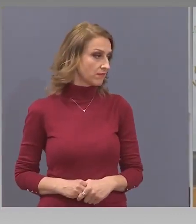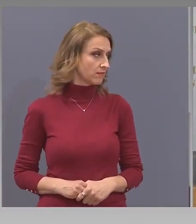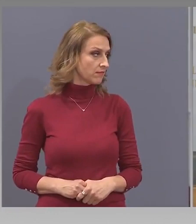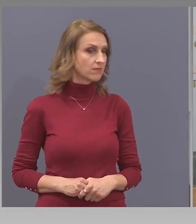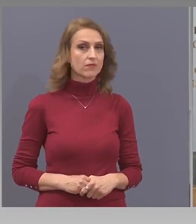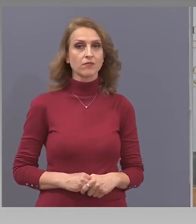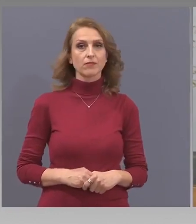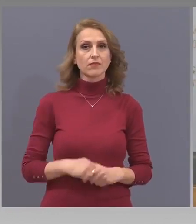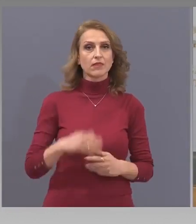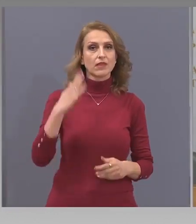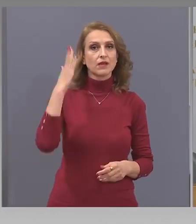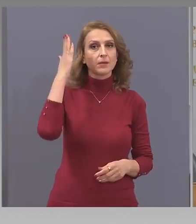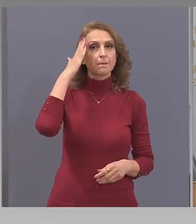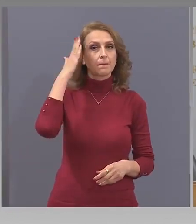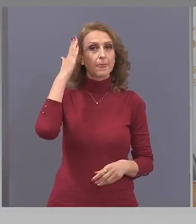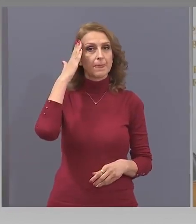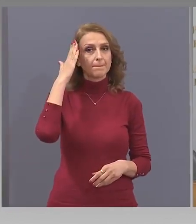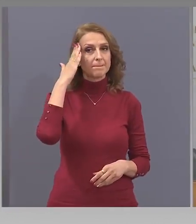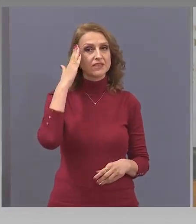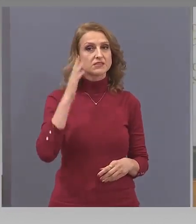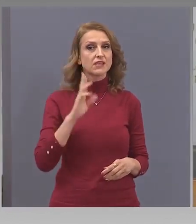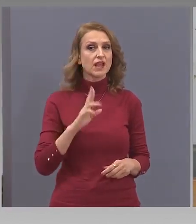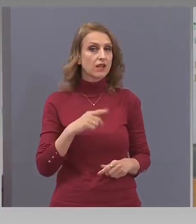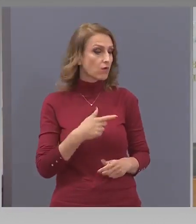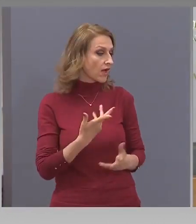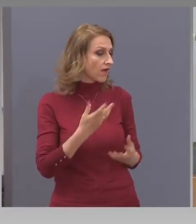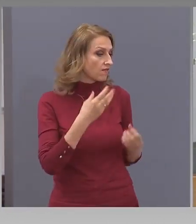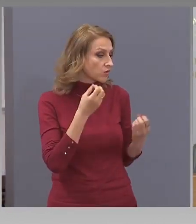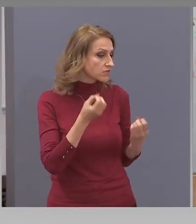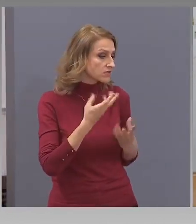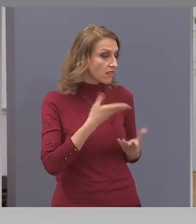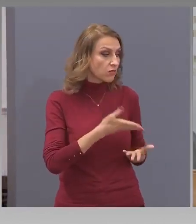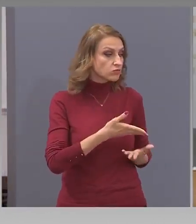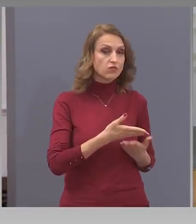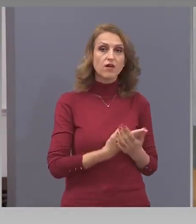Министър Кирилов, понеже се интересуват наши зрители, какво се случва с